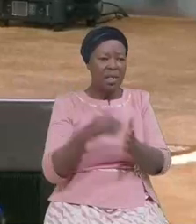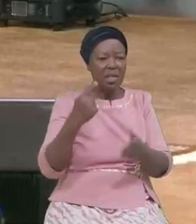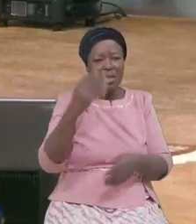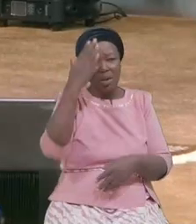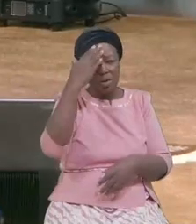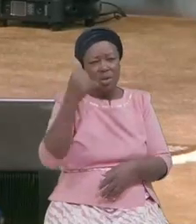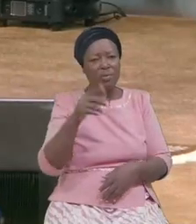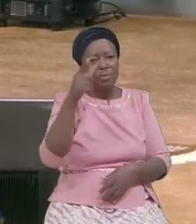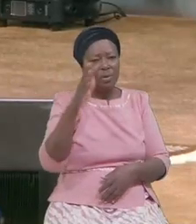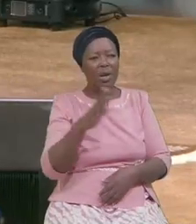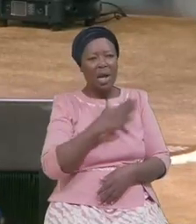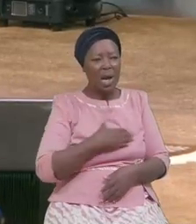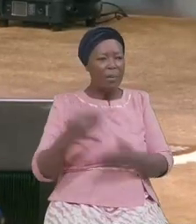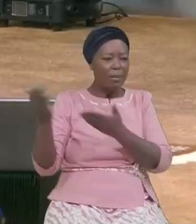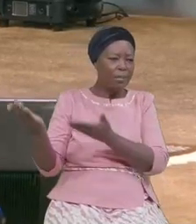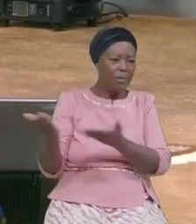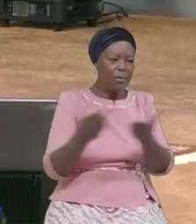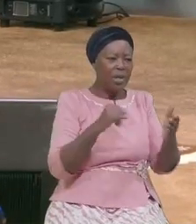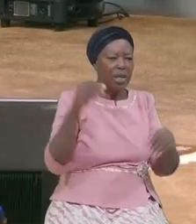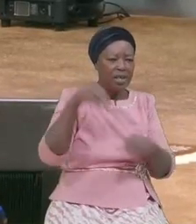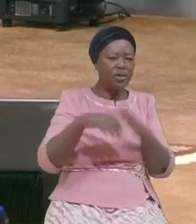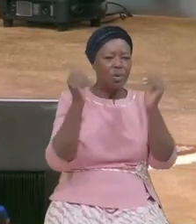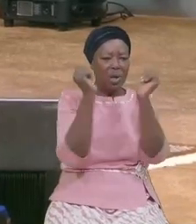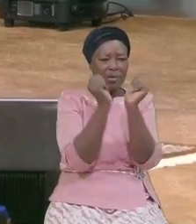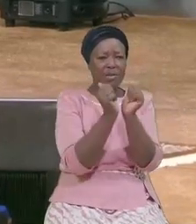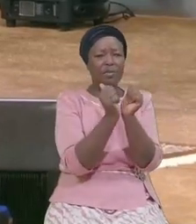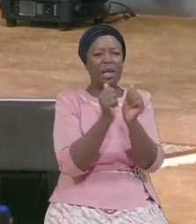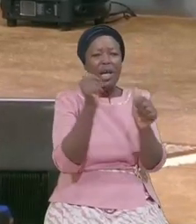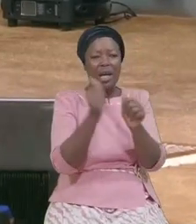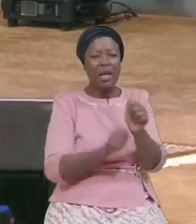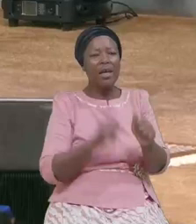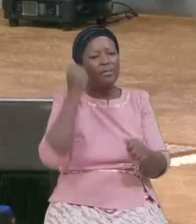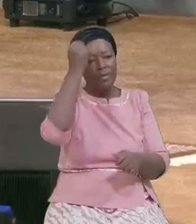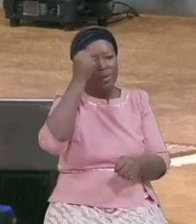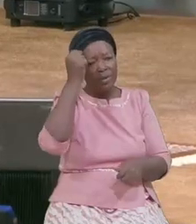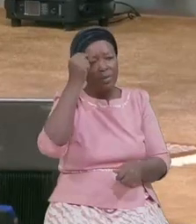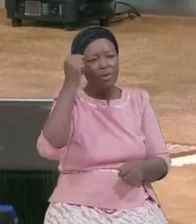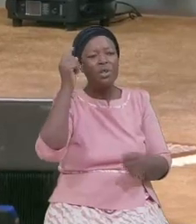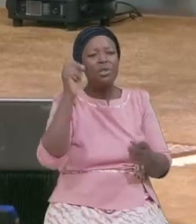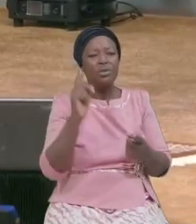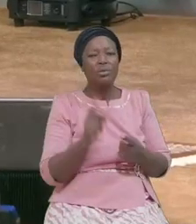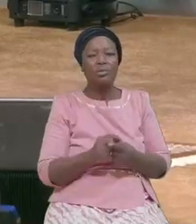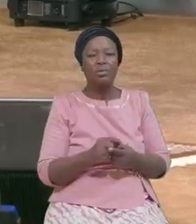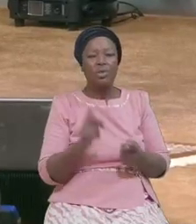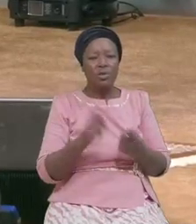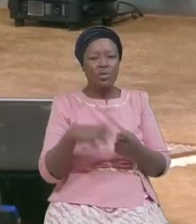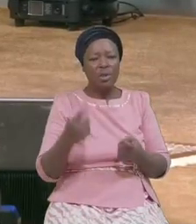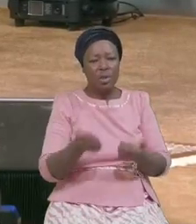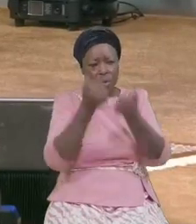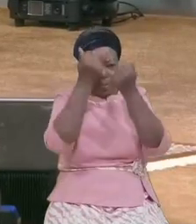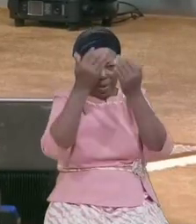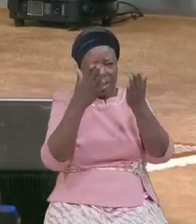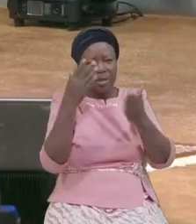Et nous amenons toute pensée captive à l'obéissance de